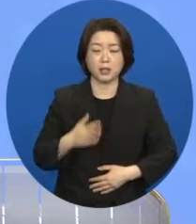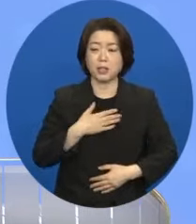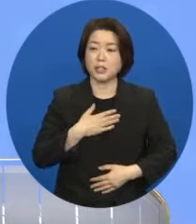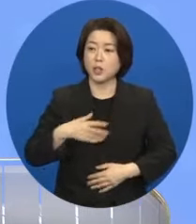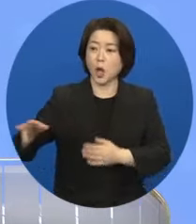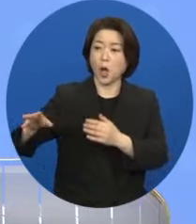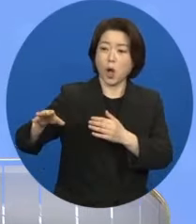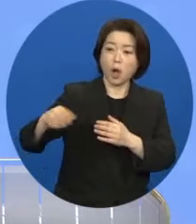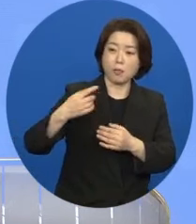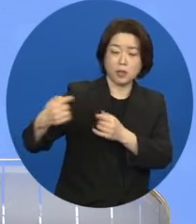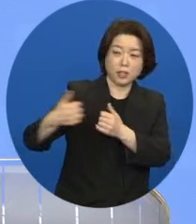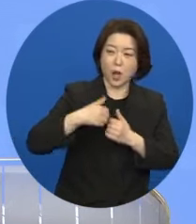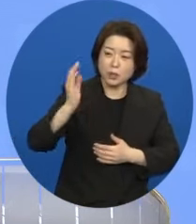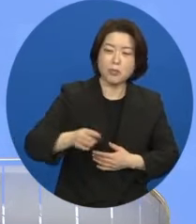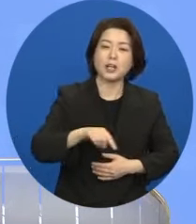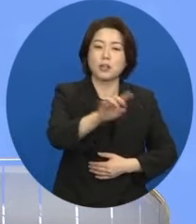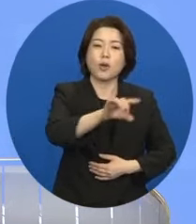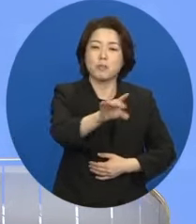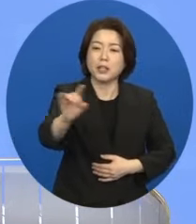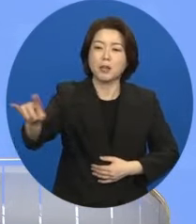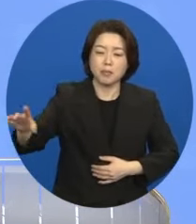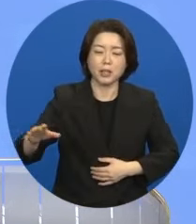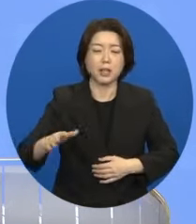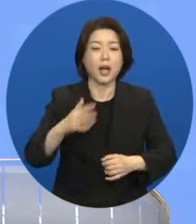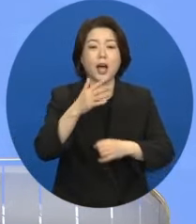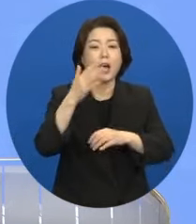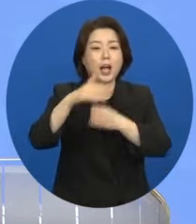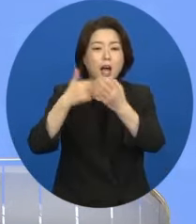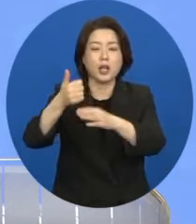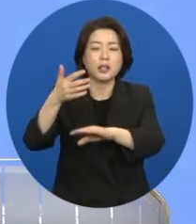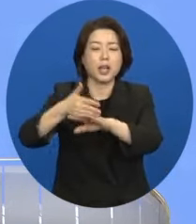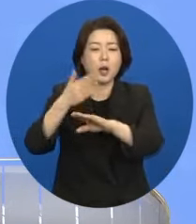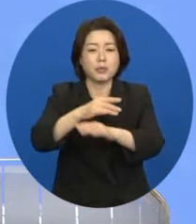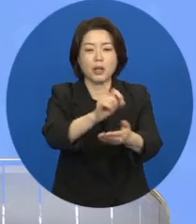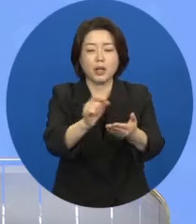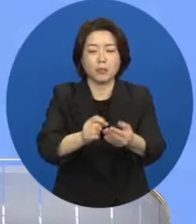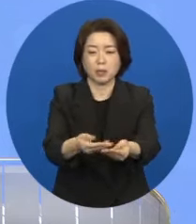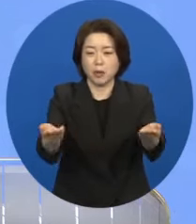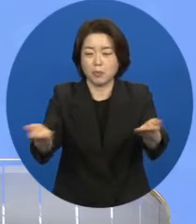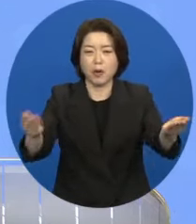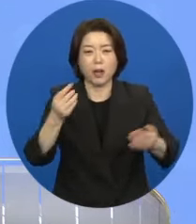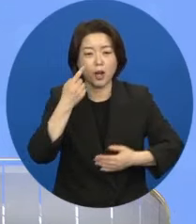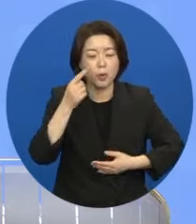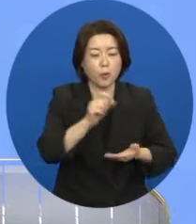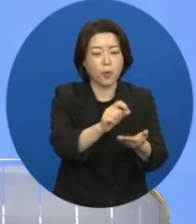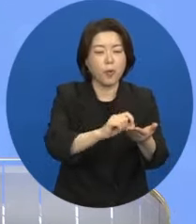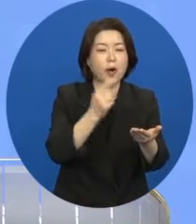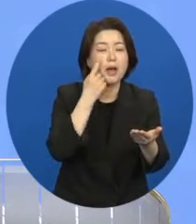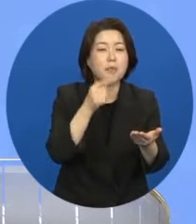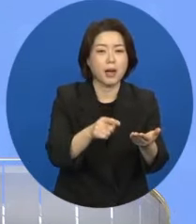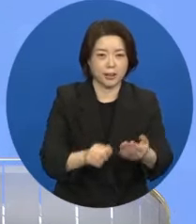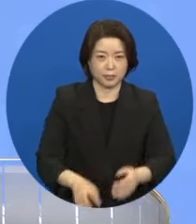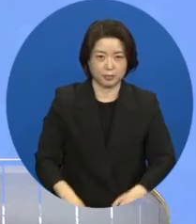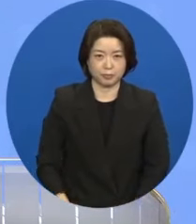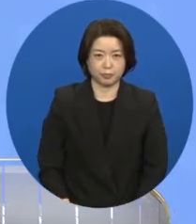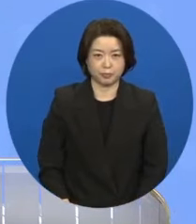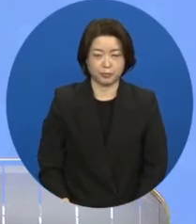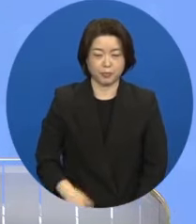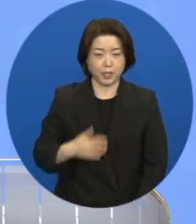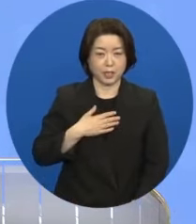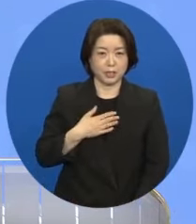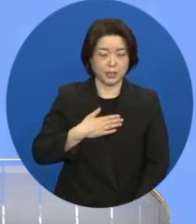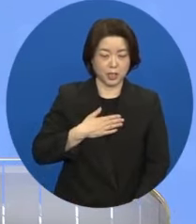말고 너의 감사를 한번 해 봐 너의 하나님 아니야 어 그래 가지고 이제 봉투 하나씩 다 주고 감사를 적게 했어요이 둘째